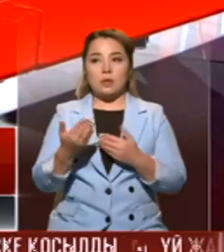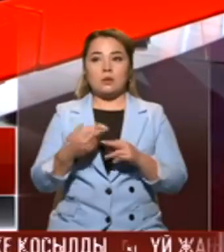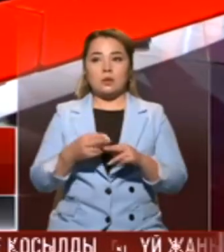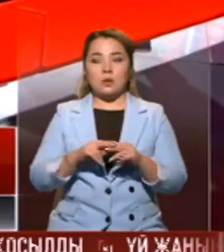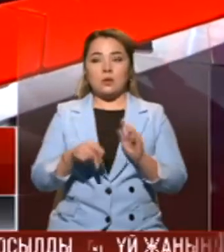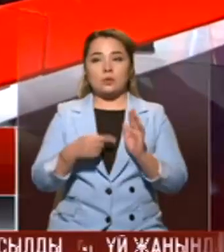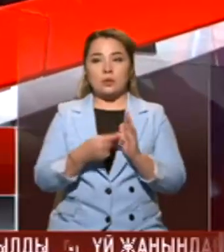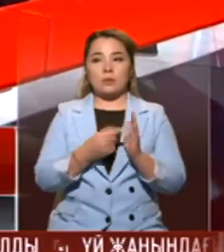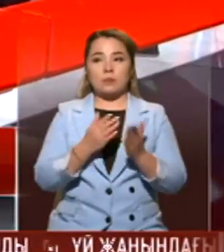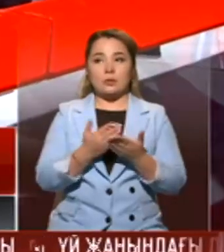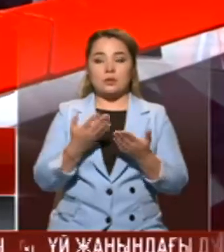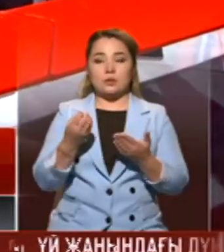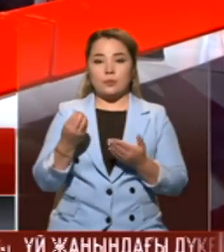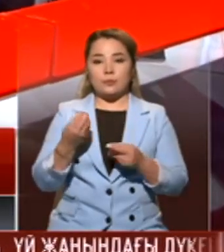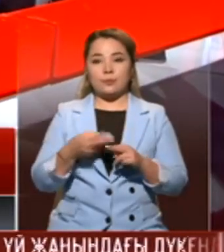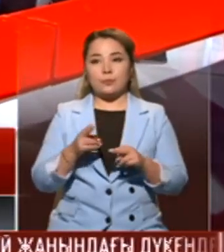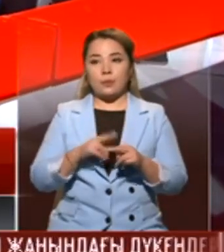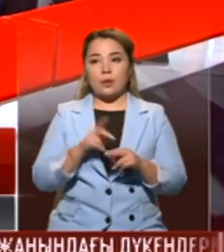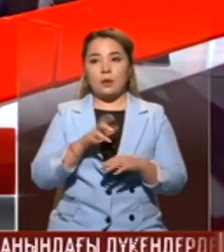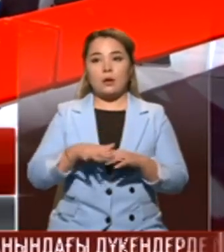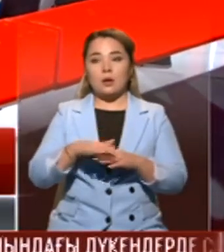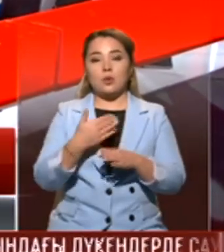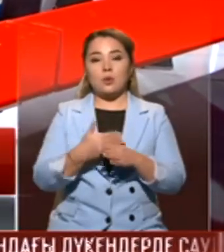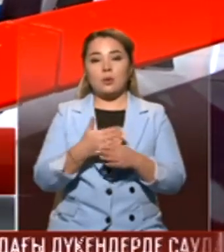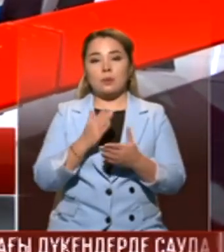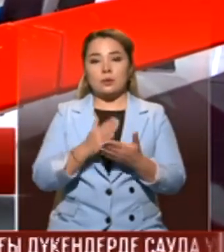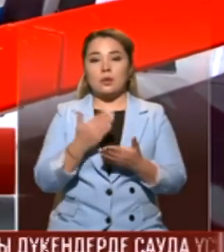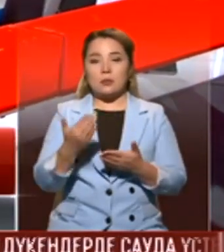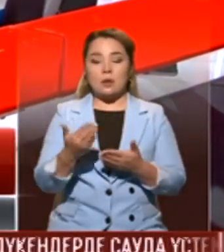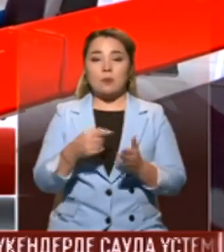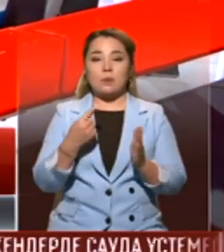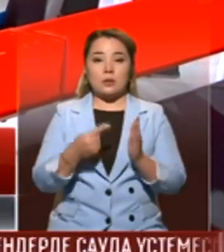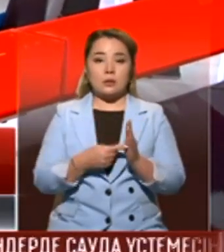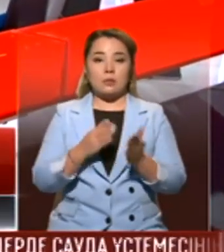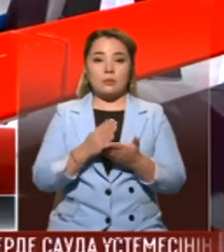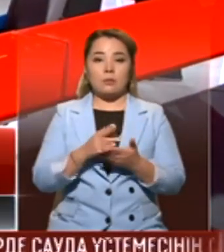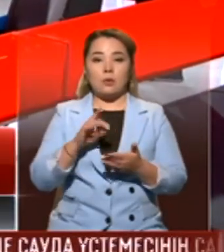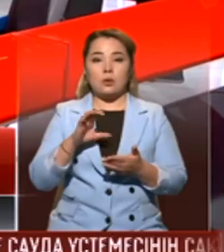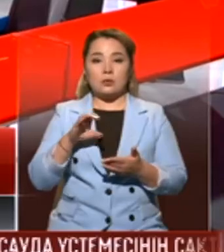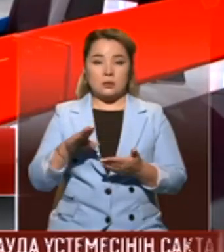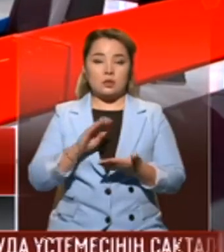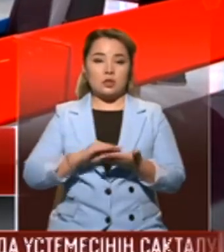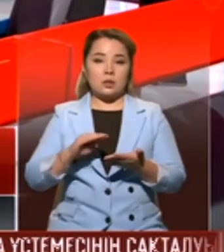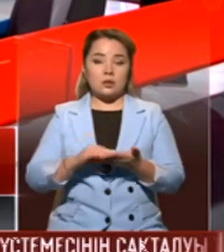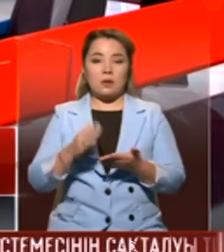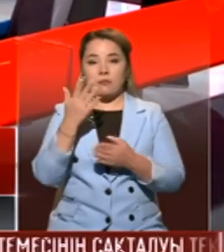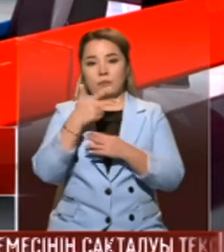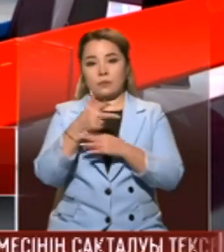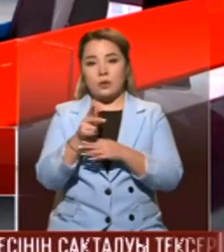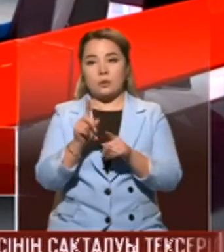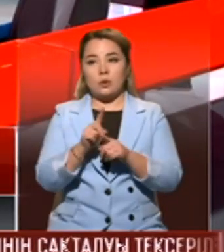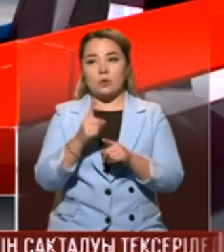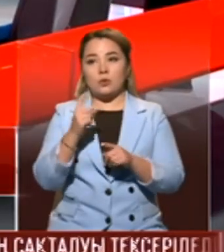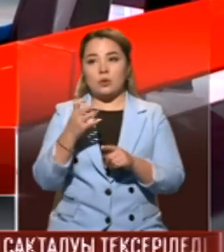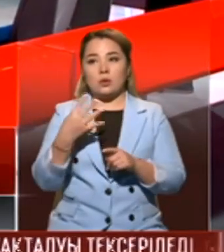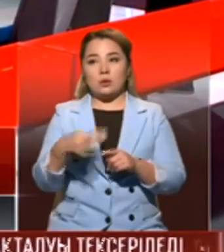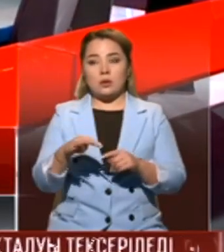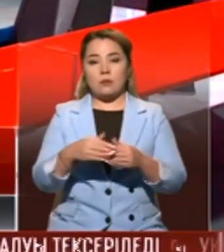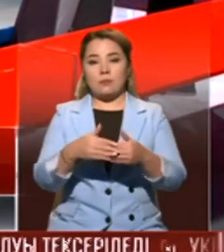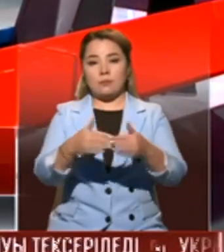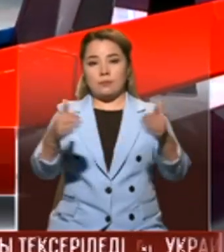мынандай нәрселер бар. Халық көмектеседі. Мәселен, мен посттар жазып отырдым ғой. Маған видеорегистратор керек болды, 140 градус